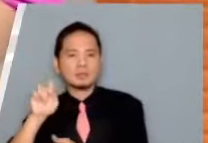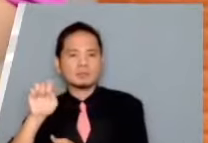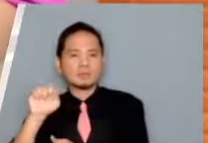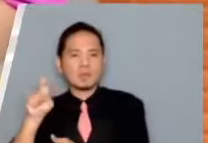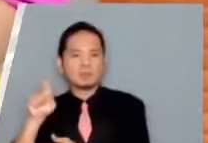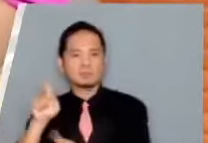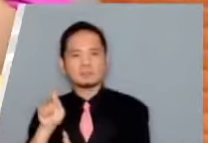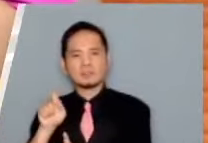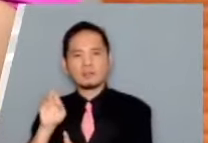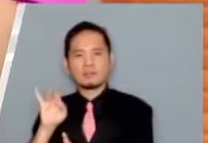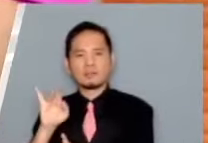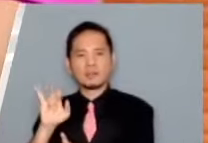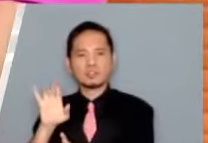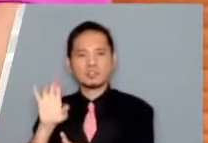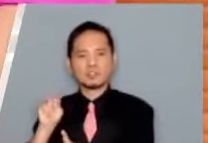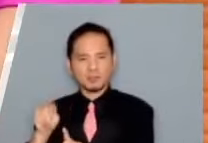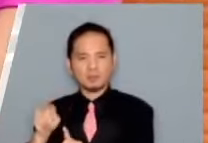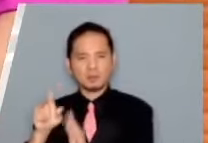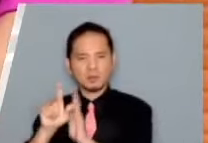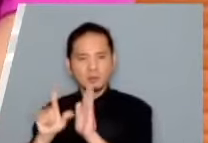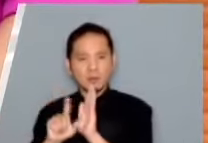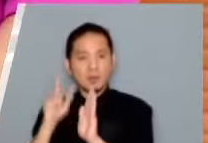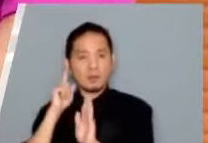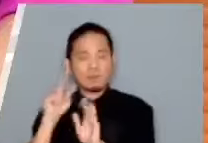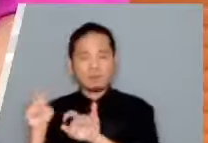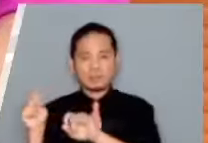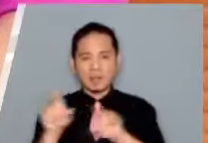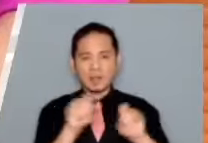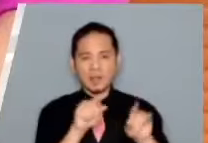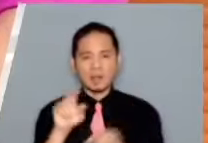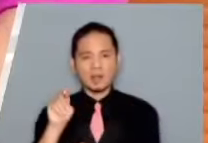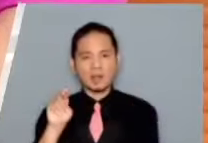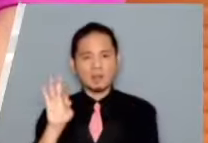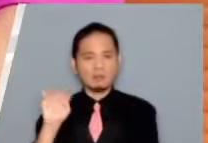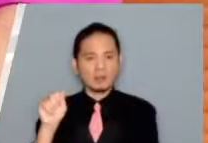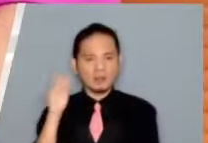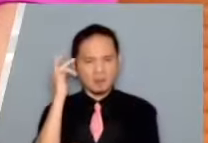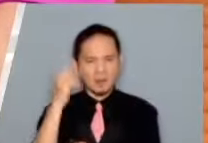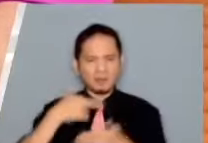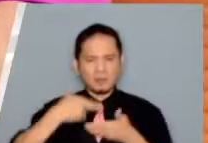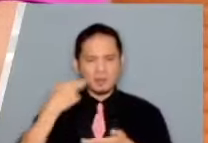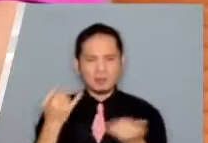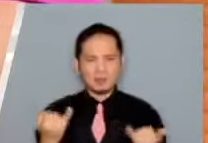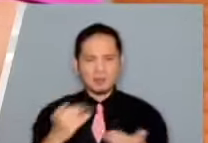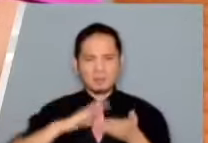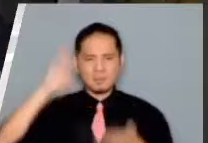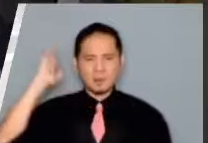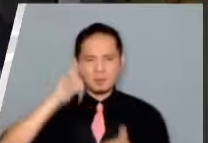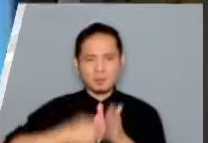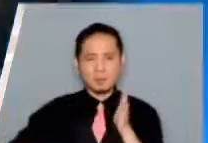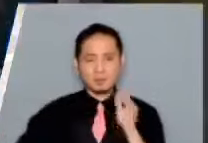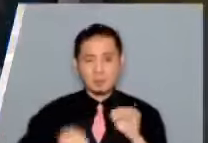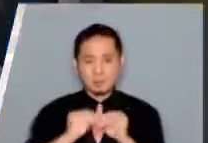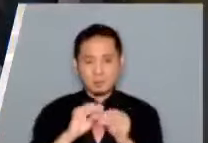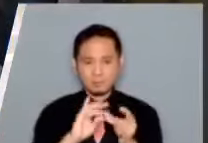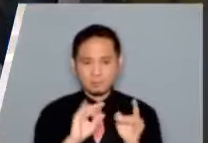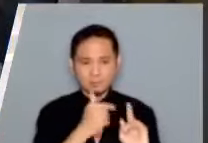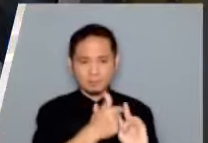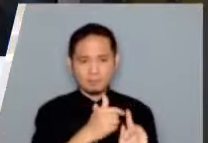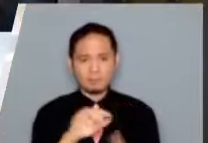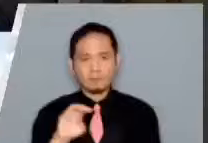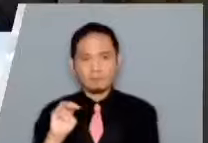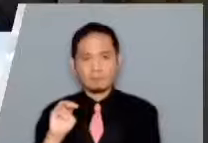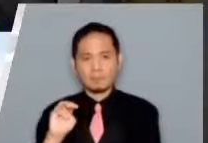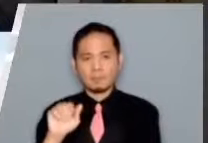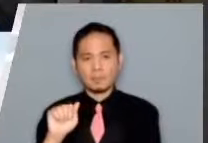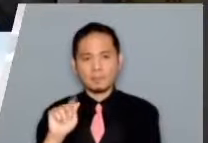rice sa gitna ng pagtaas ng presyo ng bigas may unang balita si Maki pulido naayaw na rin